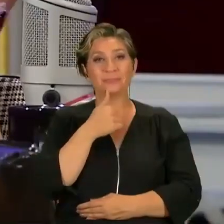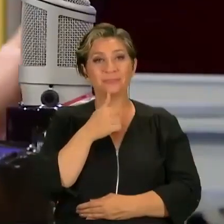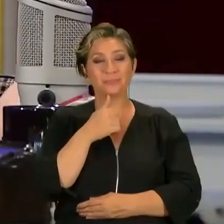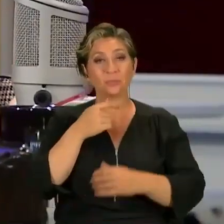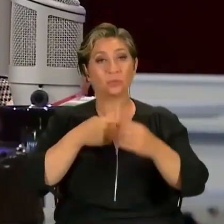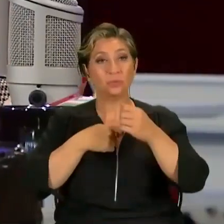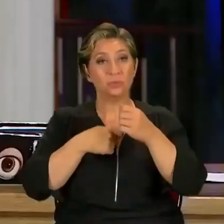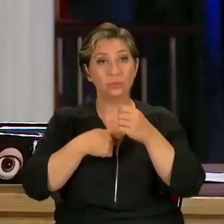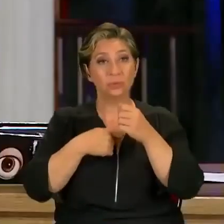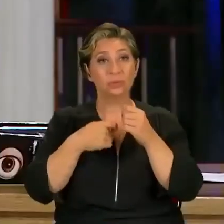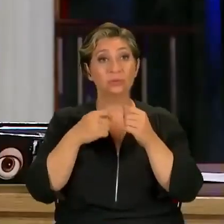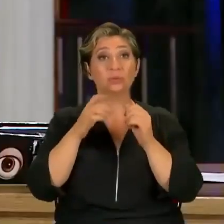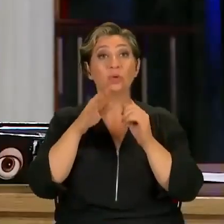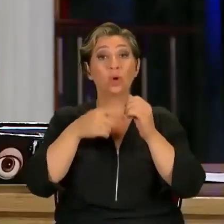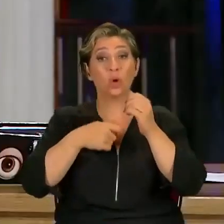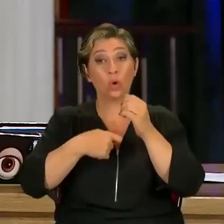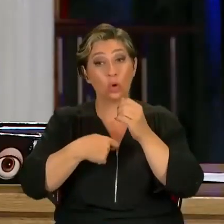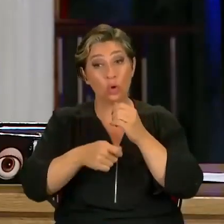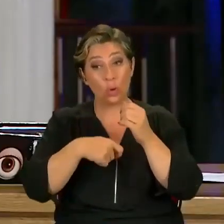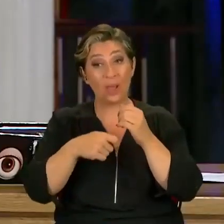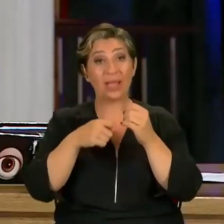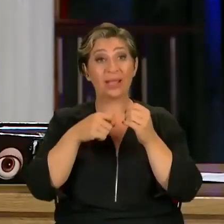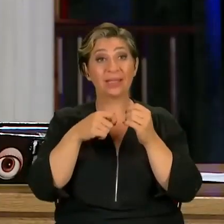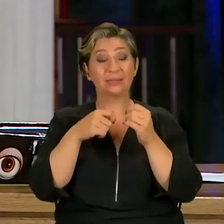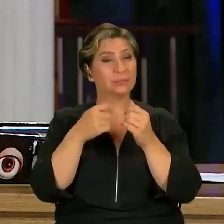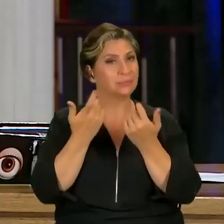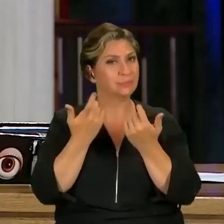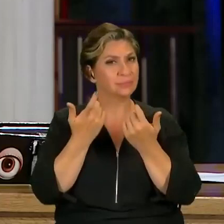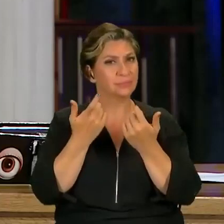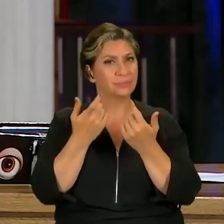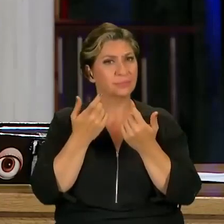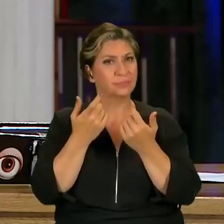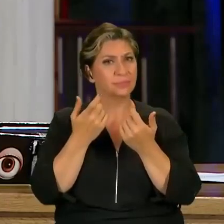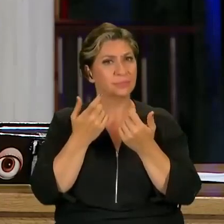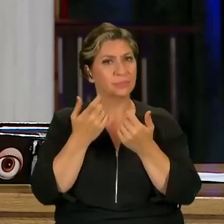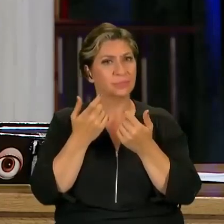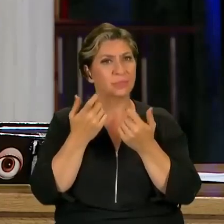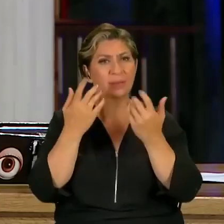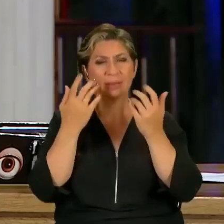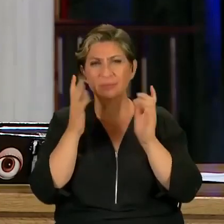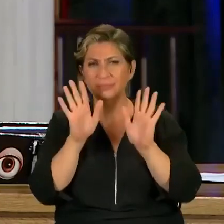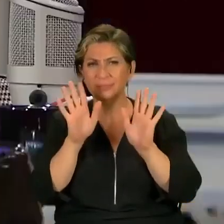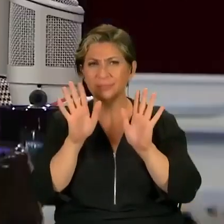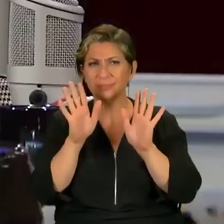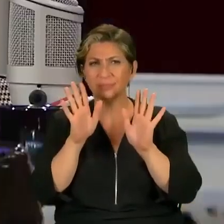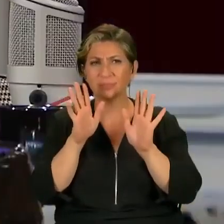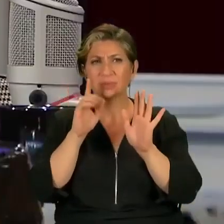yani şahsıma kumar, bir adamdı. Ya oyunculuğu evet, bir... Evet. Para kazanma yolu olarak mı?